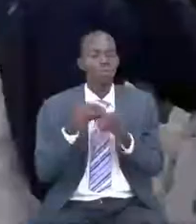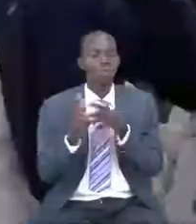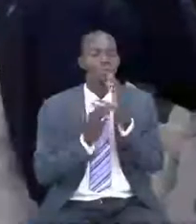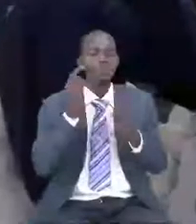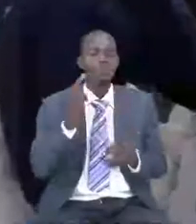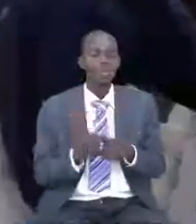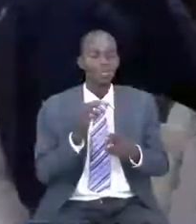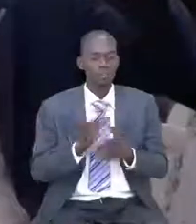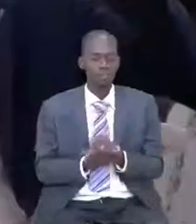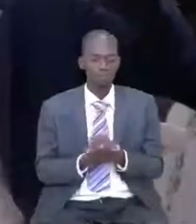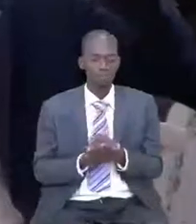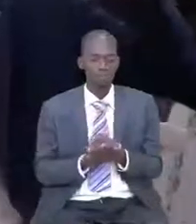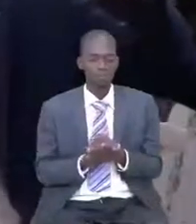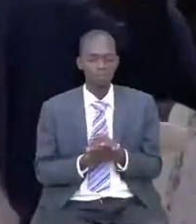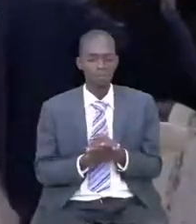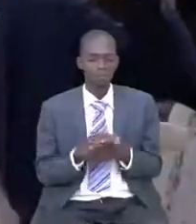Jésus.